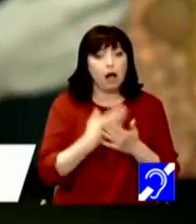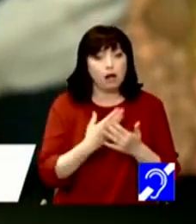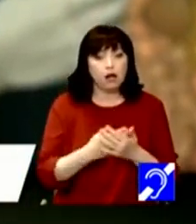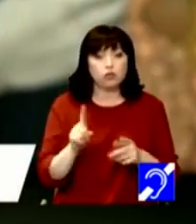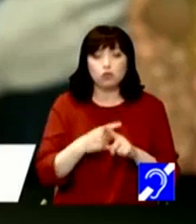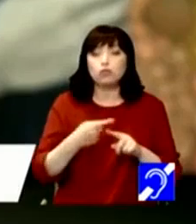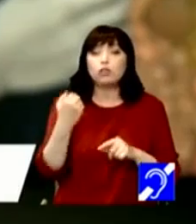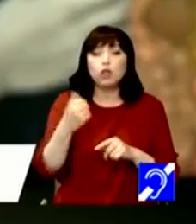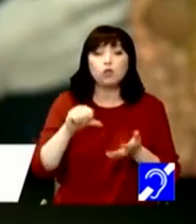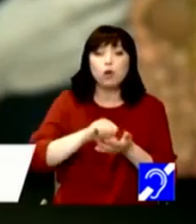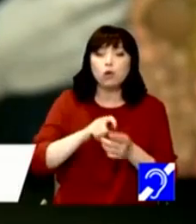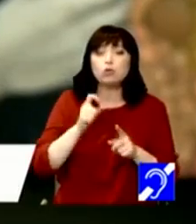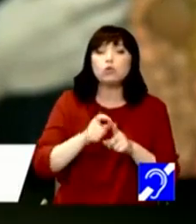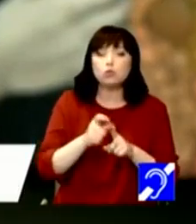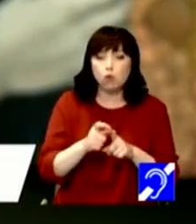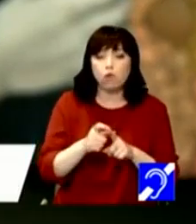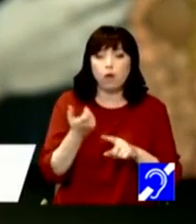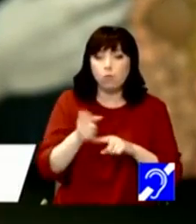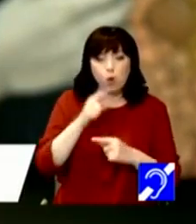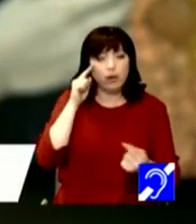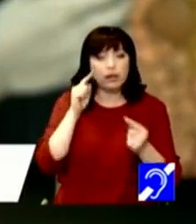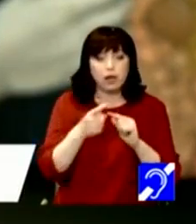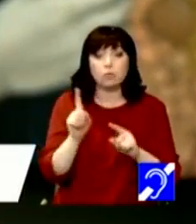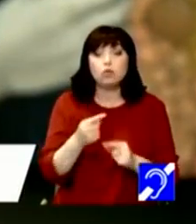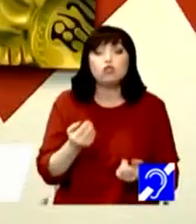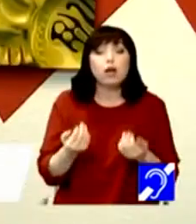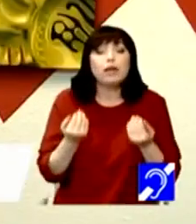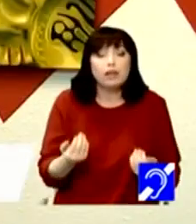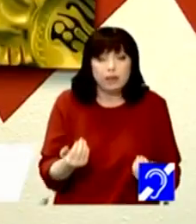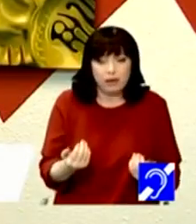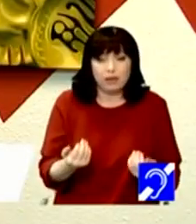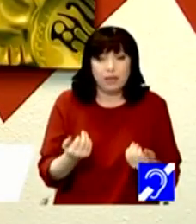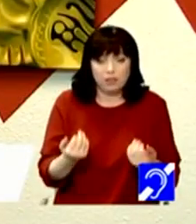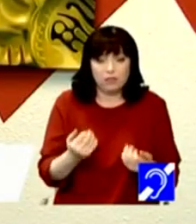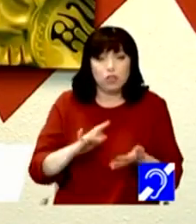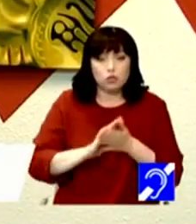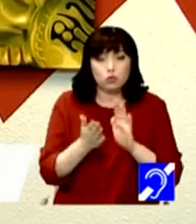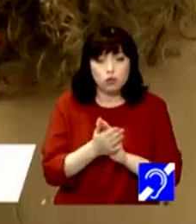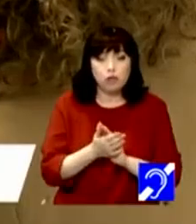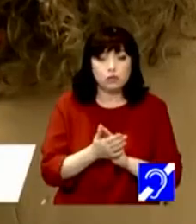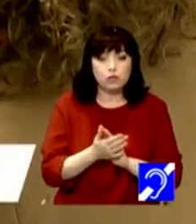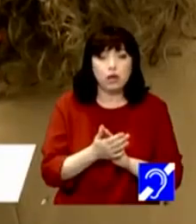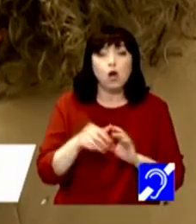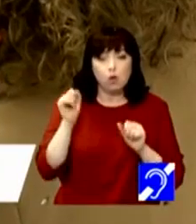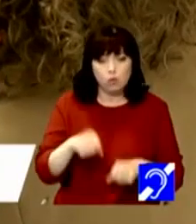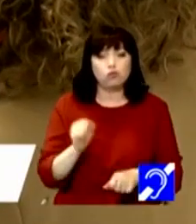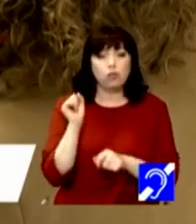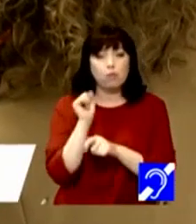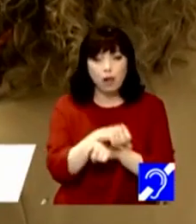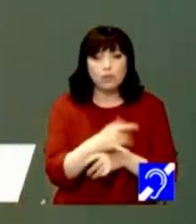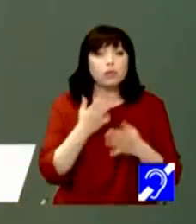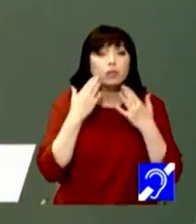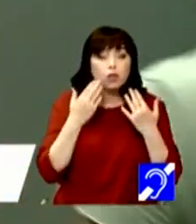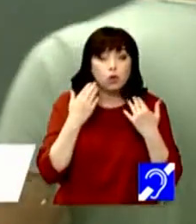acest mesaj. Faptul că realitatea, presiunea realității imediate poate fi depășită foarte ușor